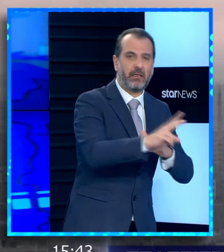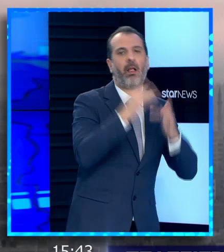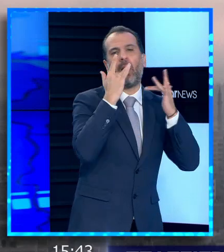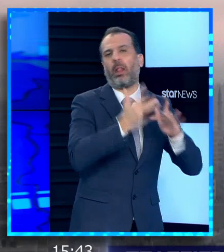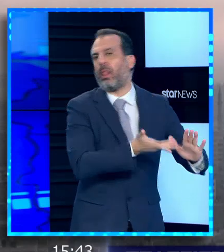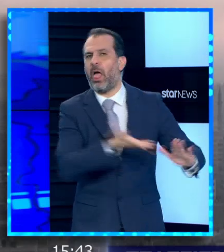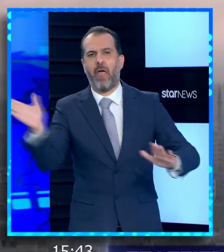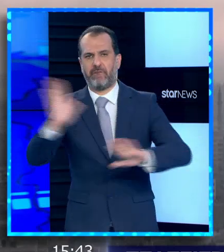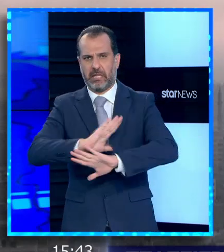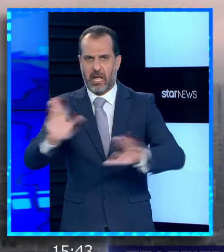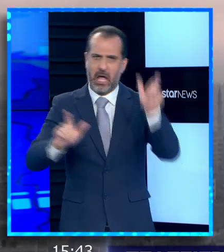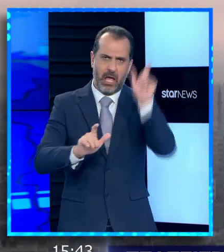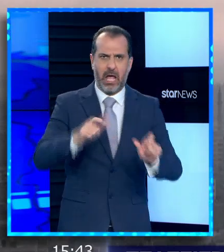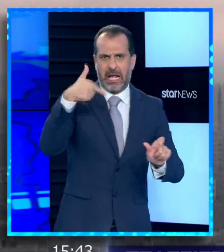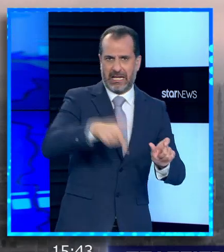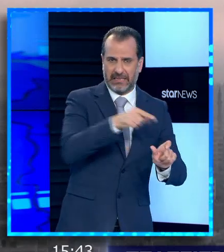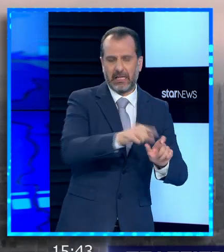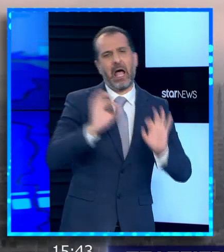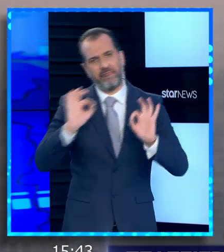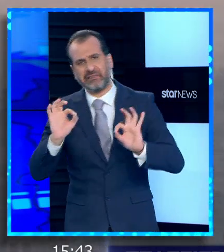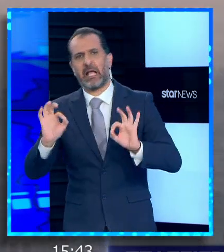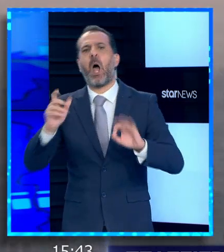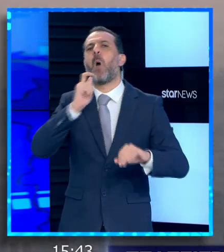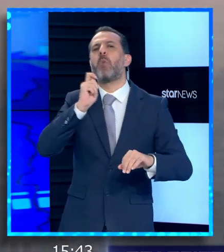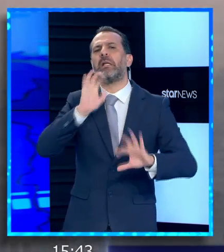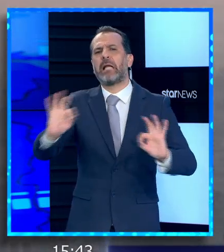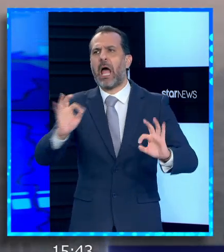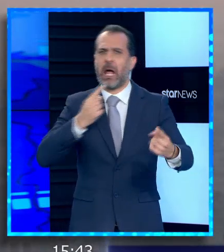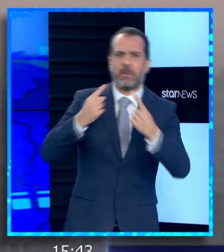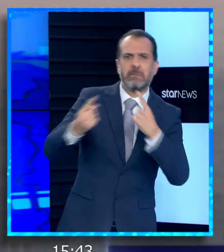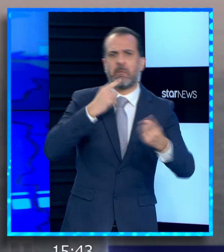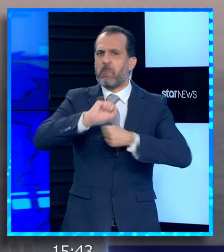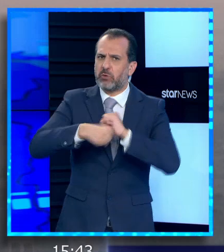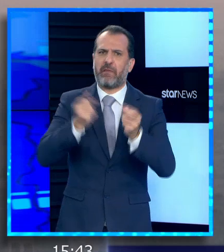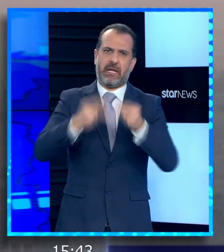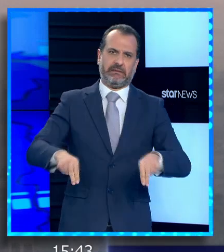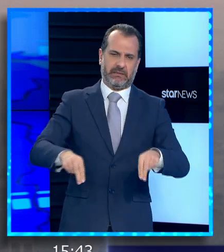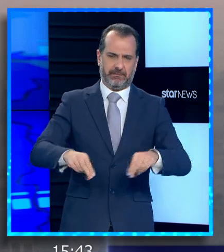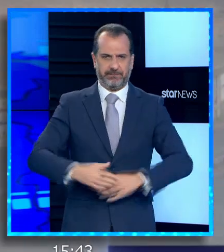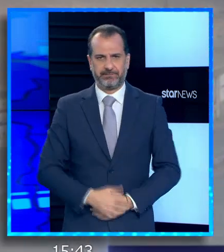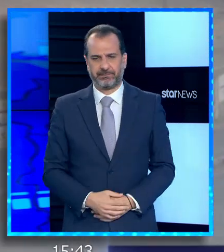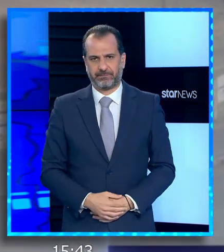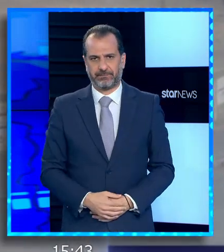ενώ έντονη είναι η διπλωματική κινητικότητα. Ευχαριστώ πολύ, Αντιόπη, για την ενημέρωση.